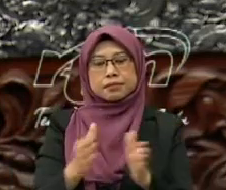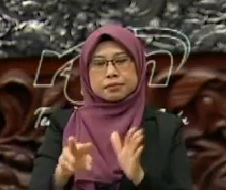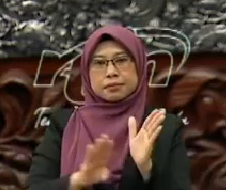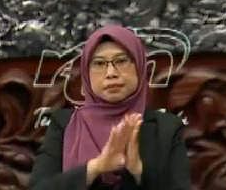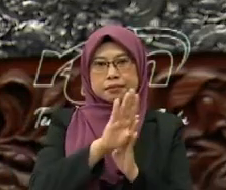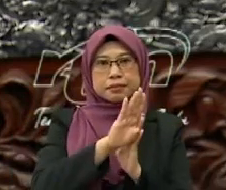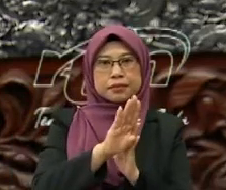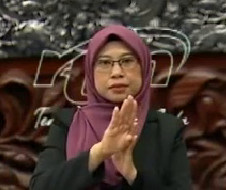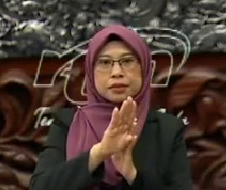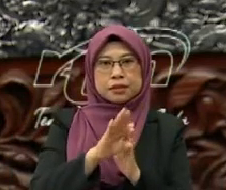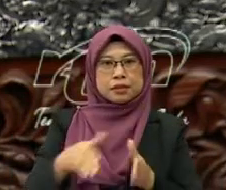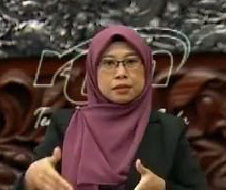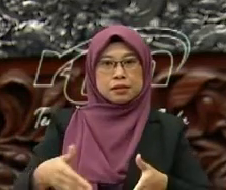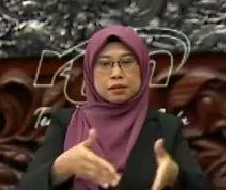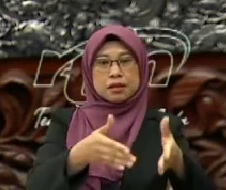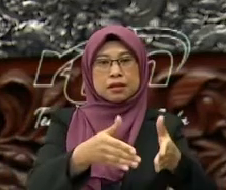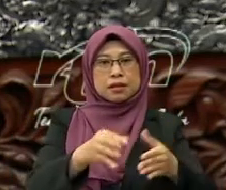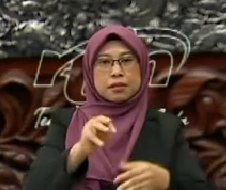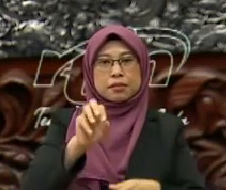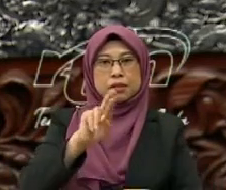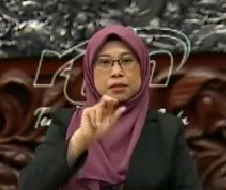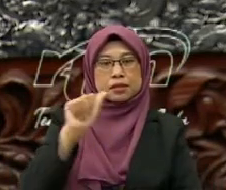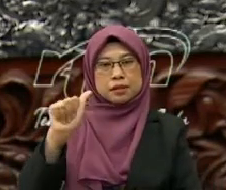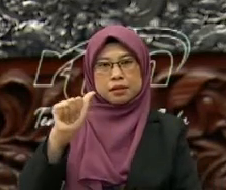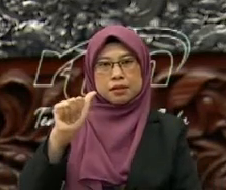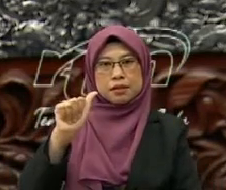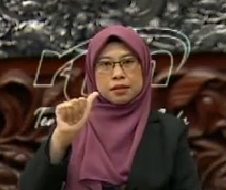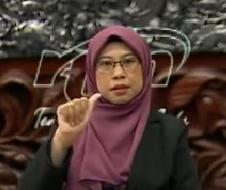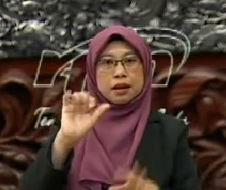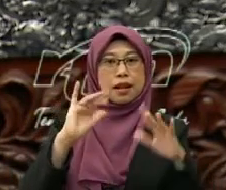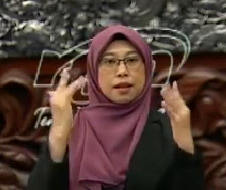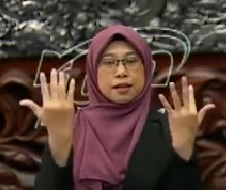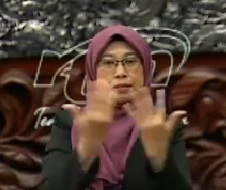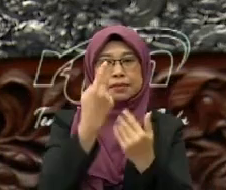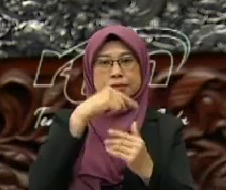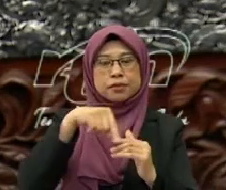seperti saleran mesra alam atau Mazmur